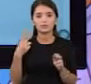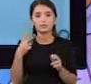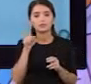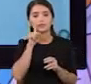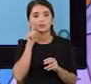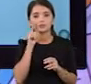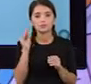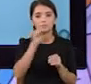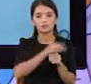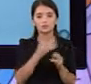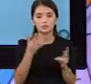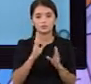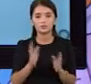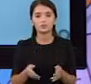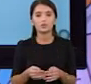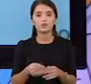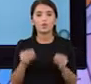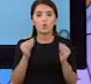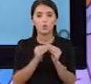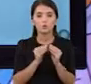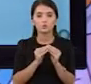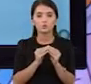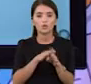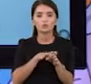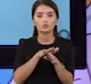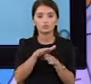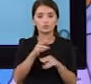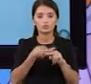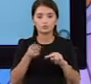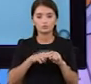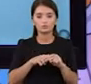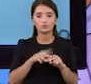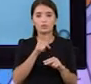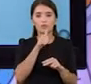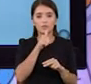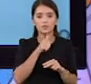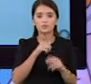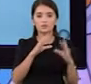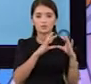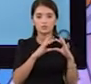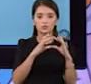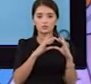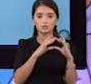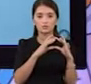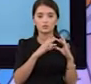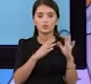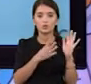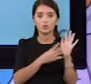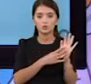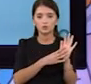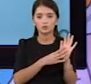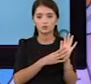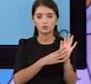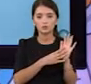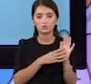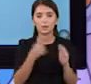ta yashil doiracha. Ya'ni 10 ga to'ldirish uchun binafsha rang doirachalardan 9 ta